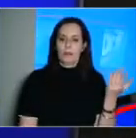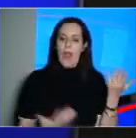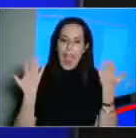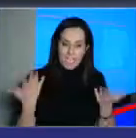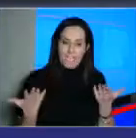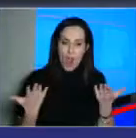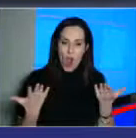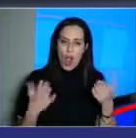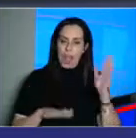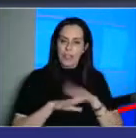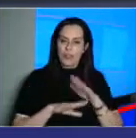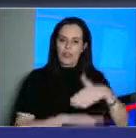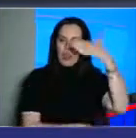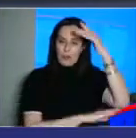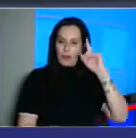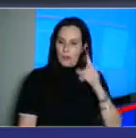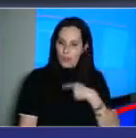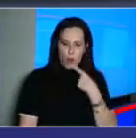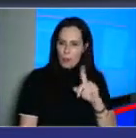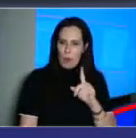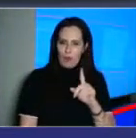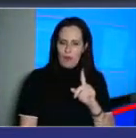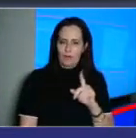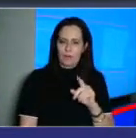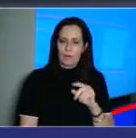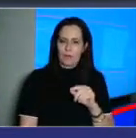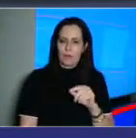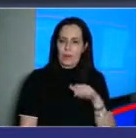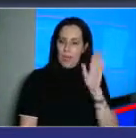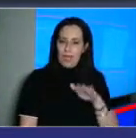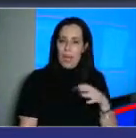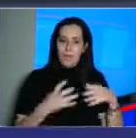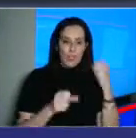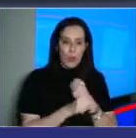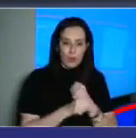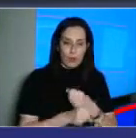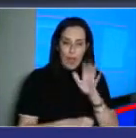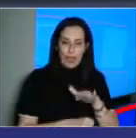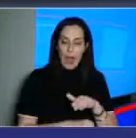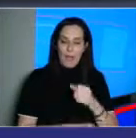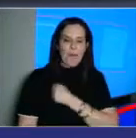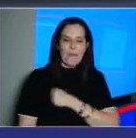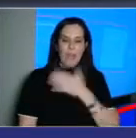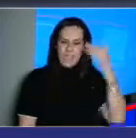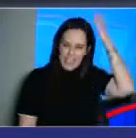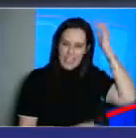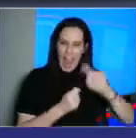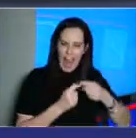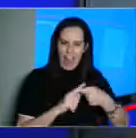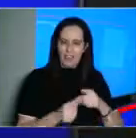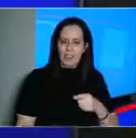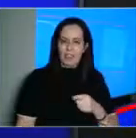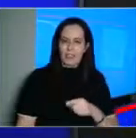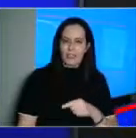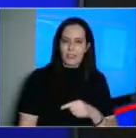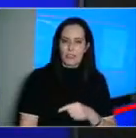איפה התפקיד של המדינה? ואני לא מדבר על מפאי, כי גם מפאי, גם המפדל, כן, גם הציונים